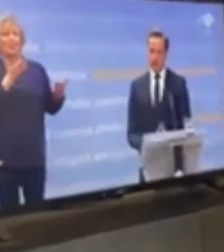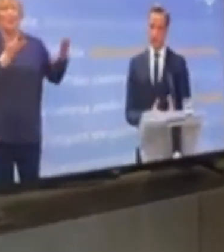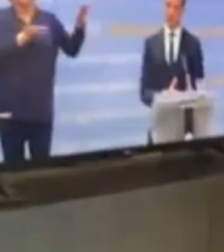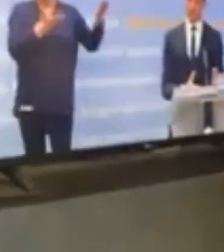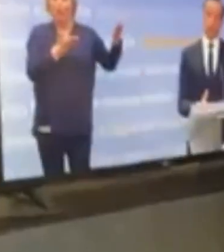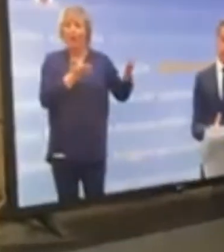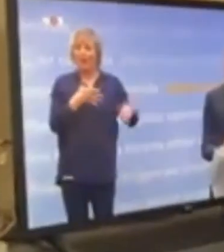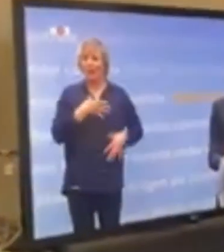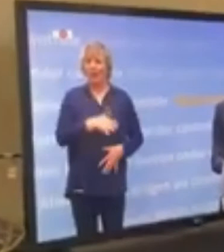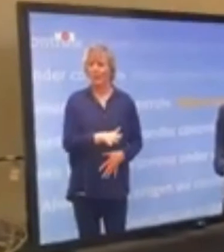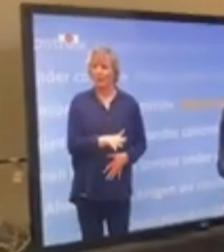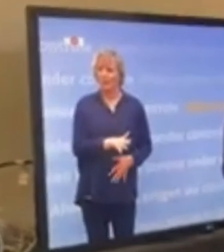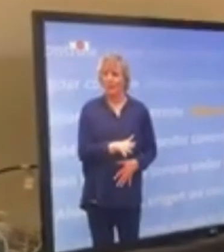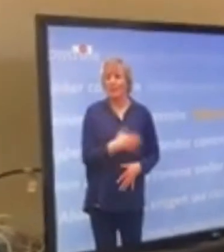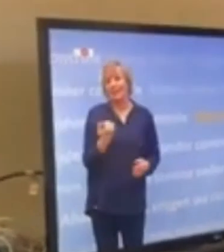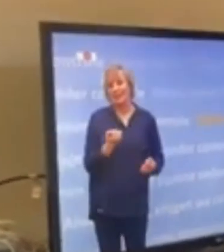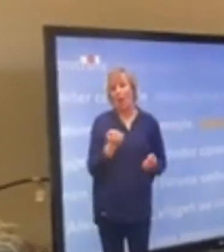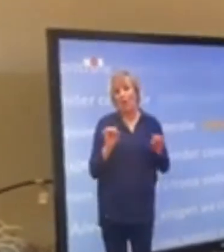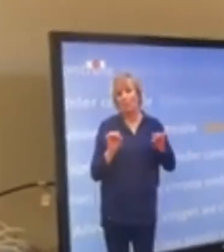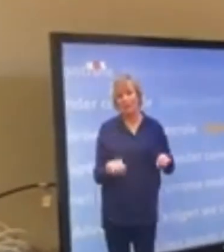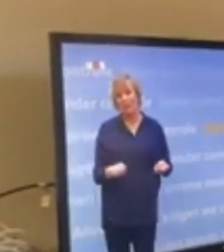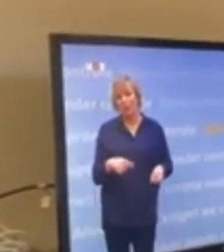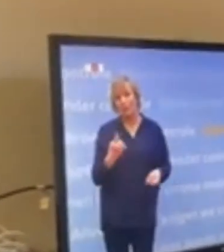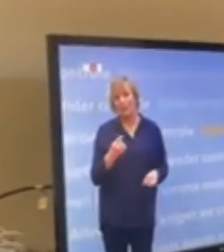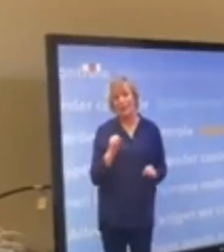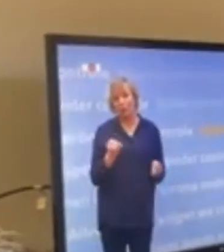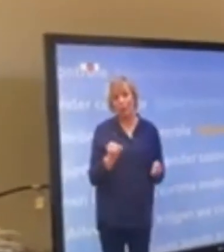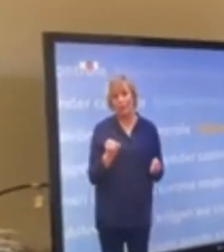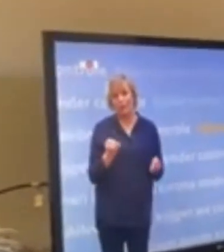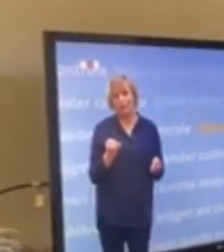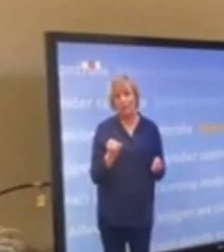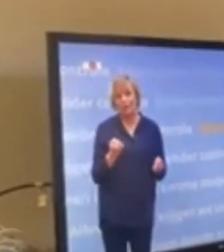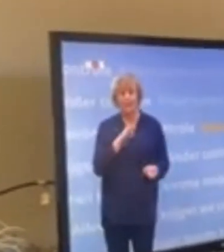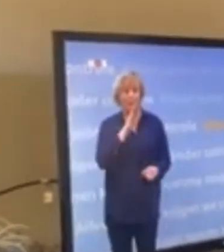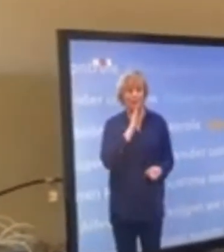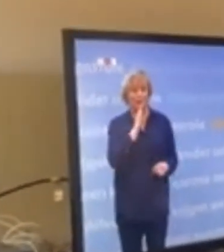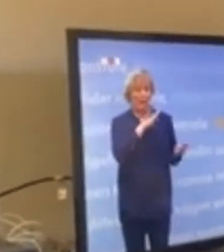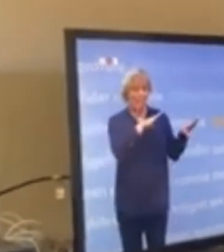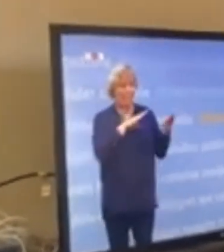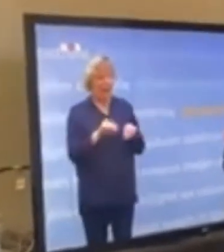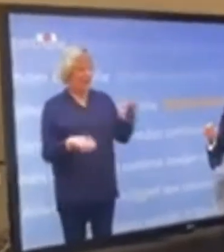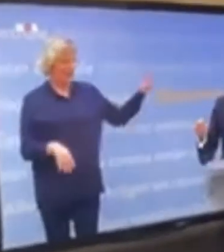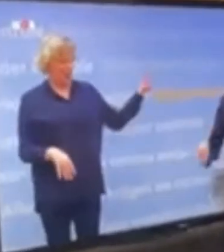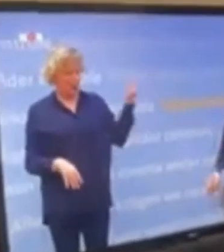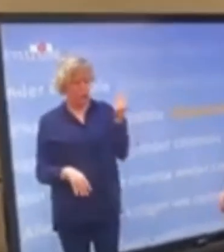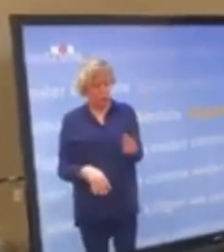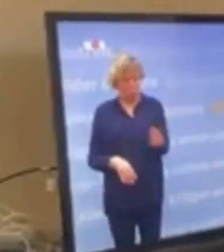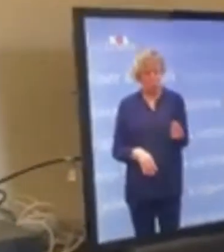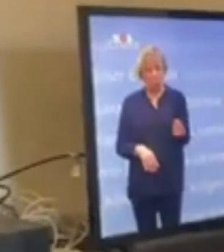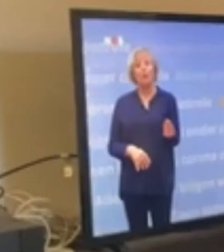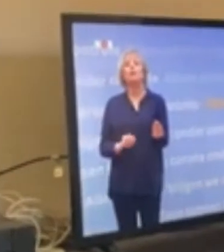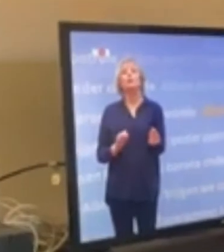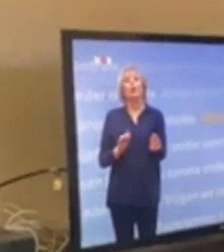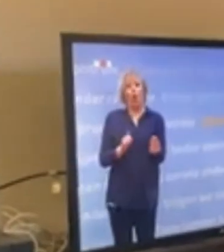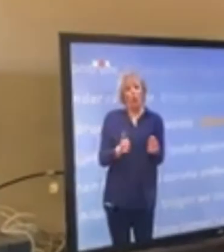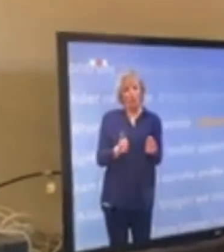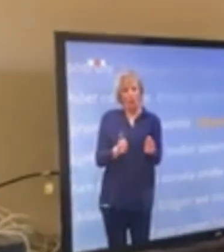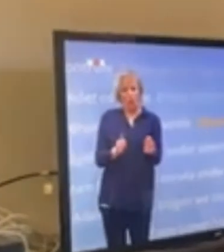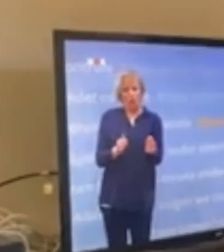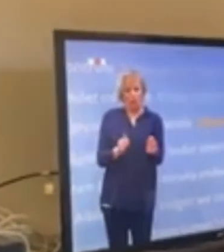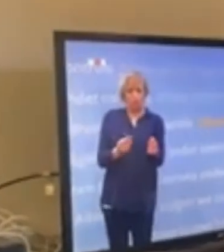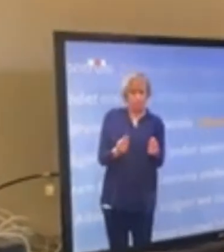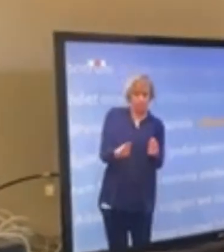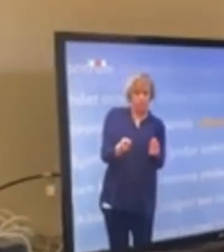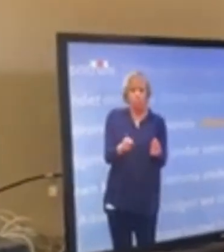dat maakt besluitvorming wellicht moeilijker. Want je kunt niet zeggen, nou ja, als je deze maatregel uit de kast trekt, is dat het exacte effect op de R. Zo werkt het niet. Het is